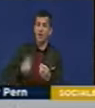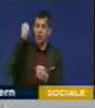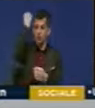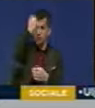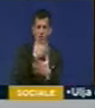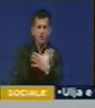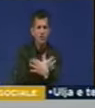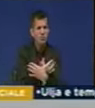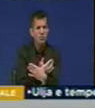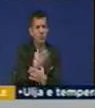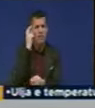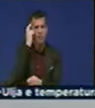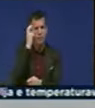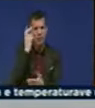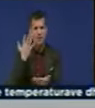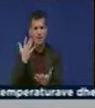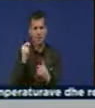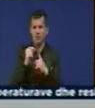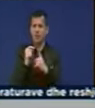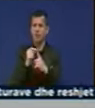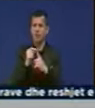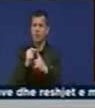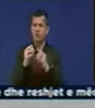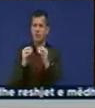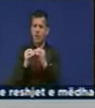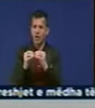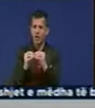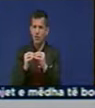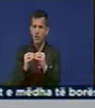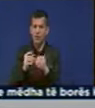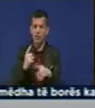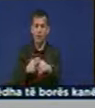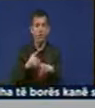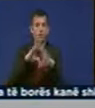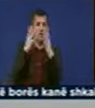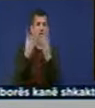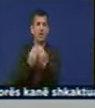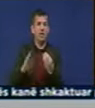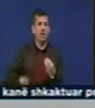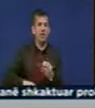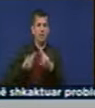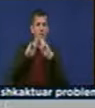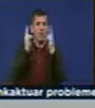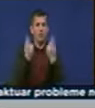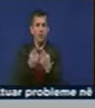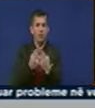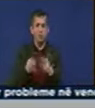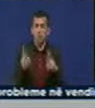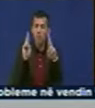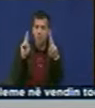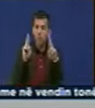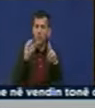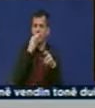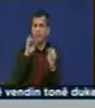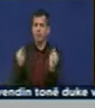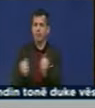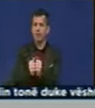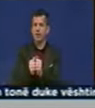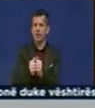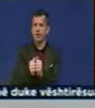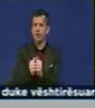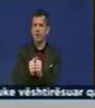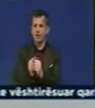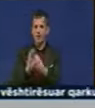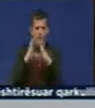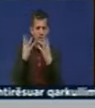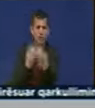Shqipërisë, të Malit të Zi, të Preshevës, Bujanovcit, për të gjitha gratë e botës, me shpresë që t'jemi bashkë në beteja tona,